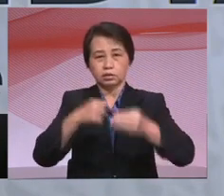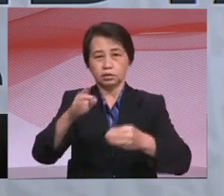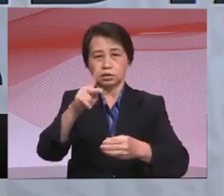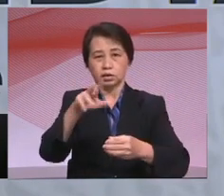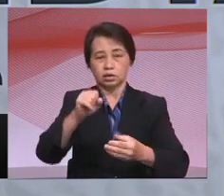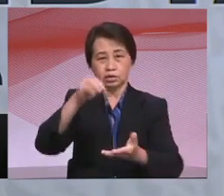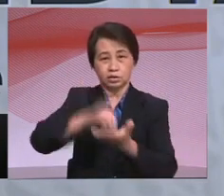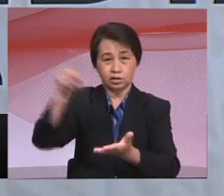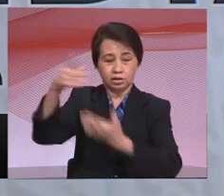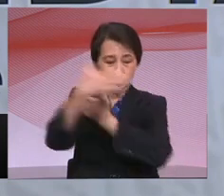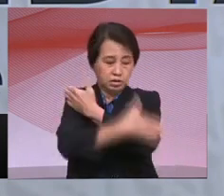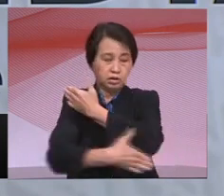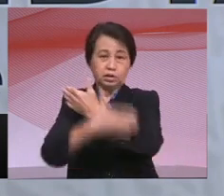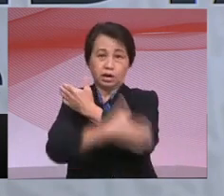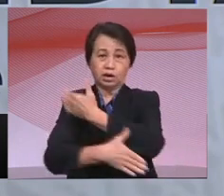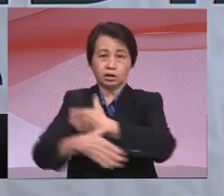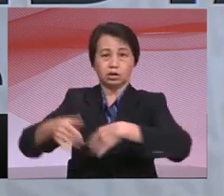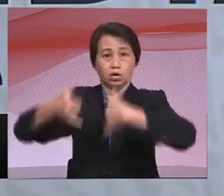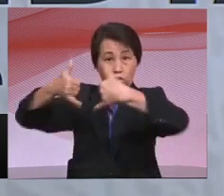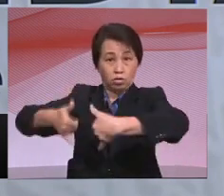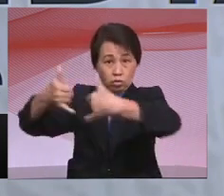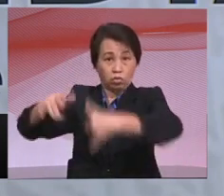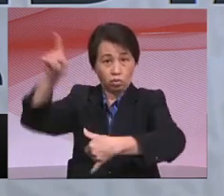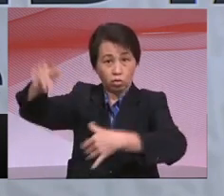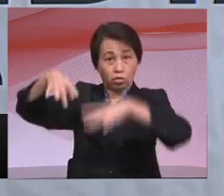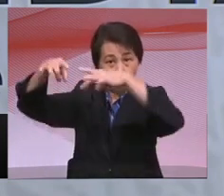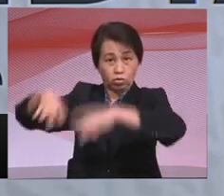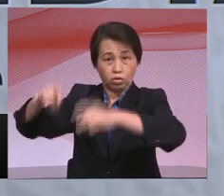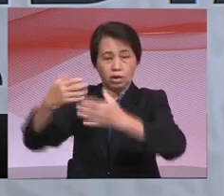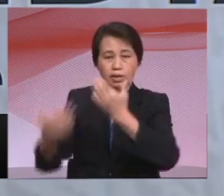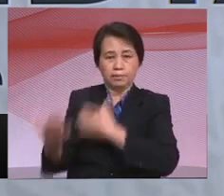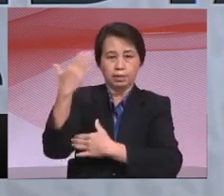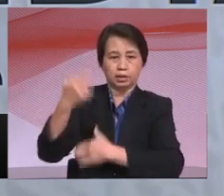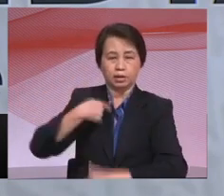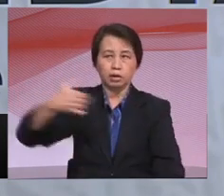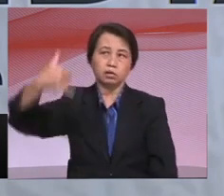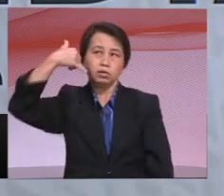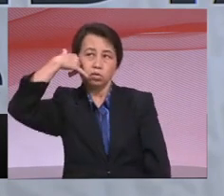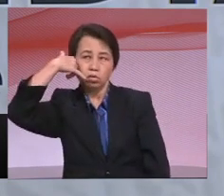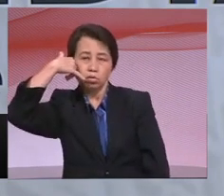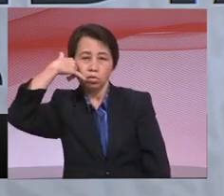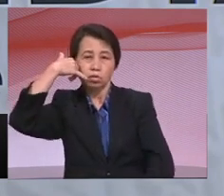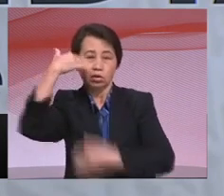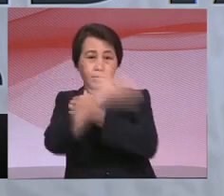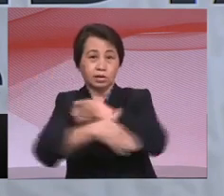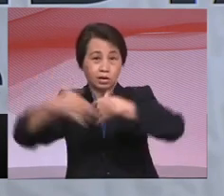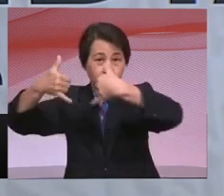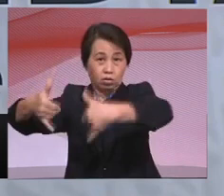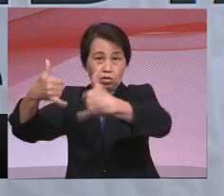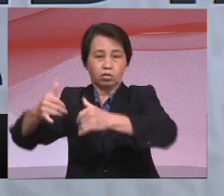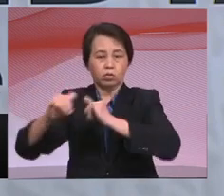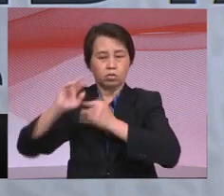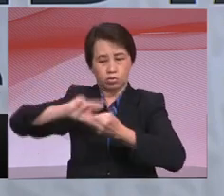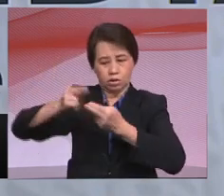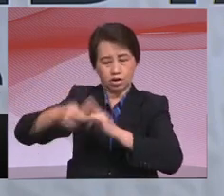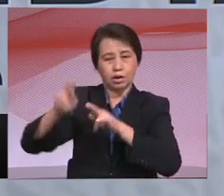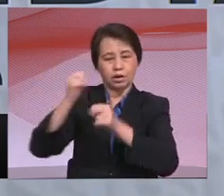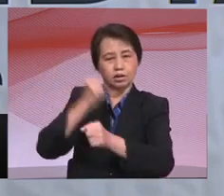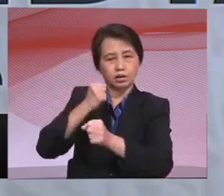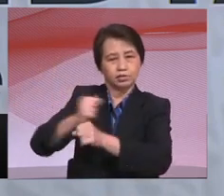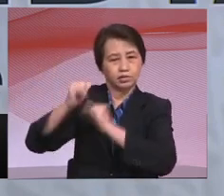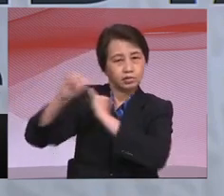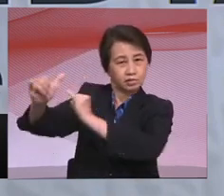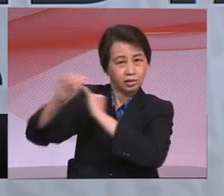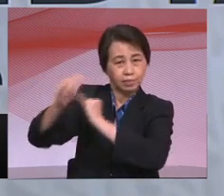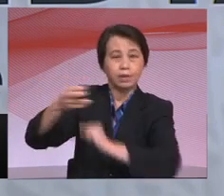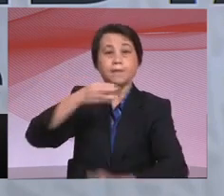di Australia, pagi petang tadi saya baru teleconferencing dengan salah seorang rakan sejawat saya di Melbourne,